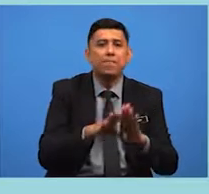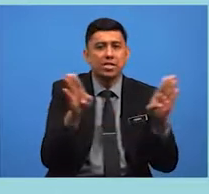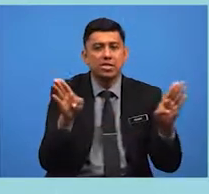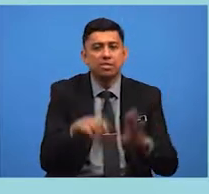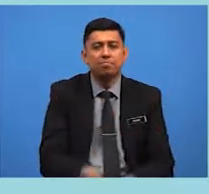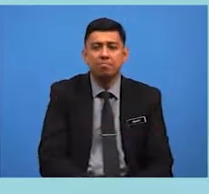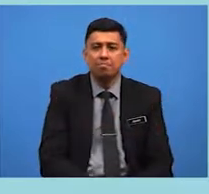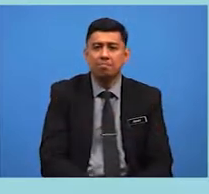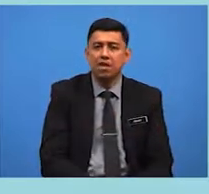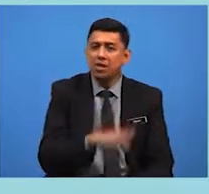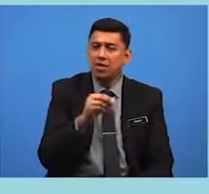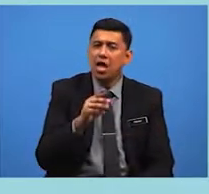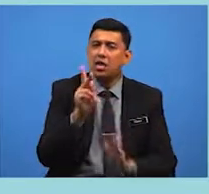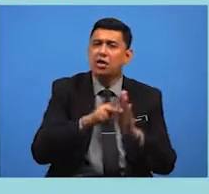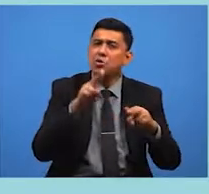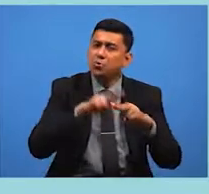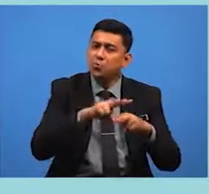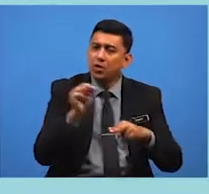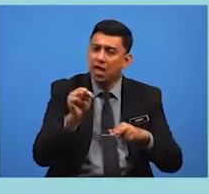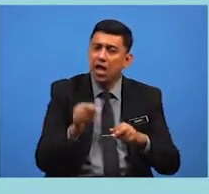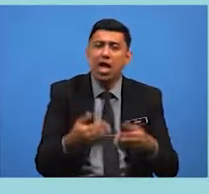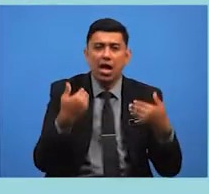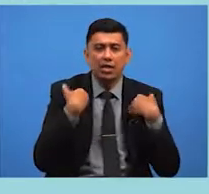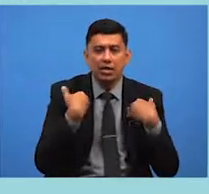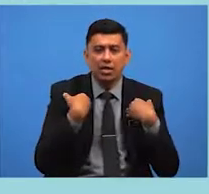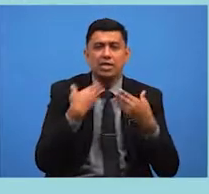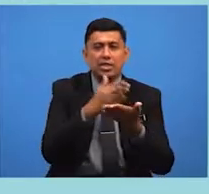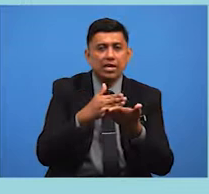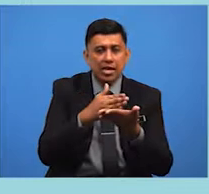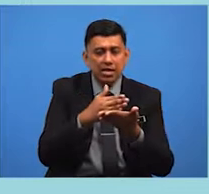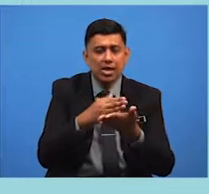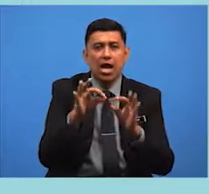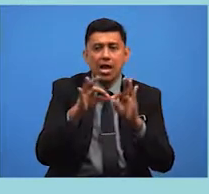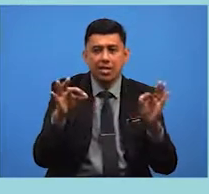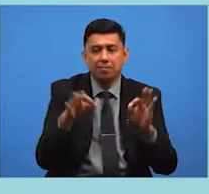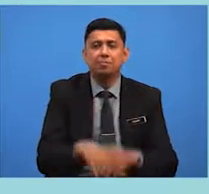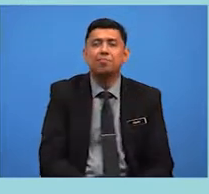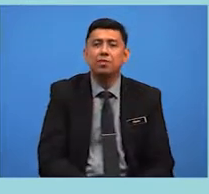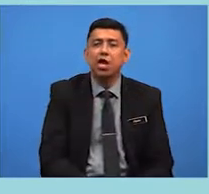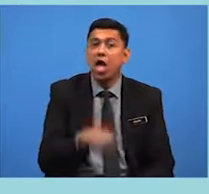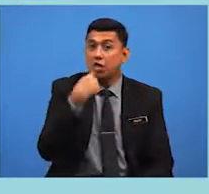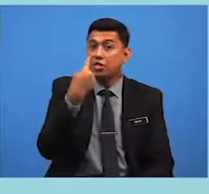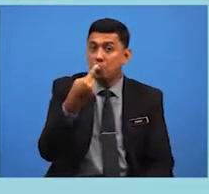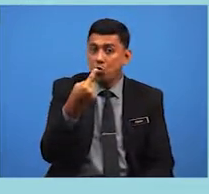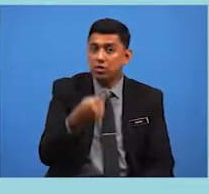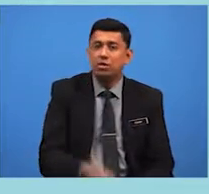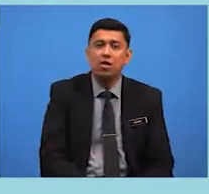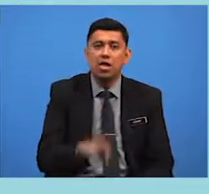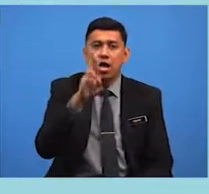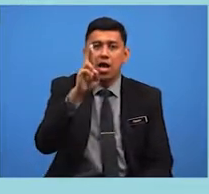berbeza dan kedudukannya berada di tengah-tengah ayat. Inilah yang disebut